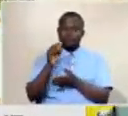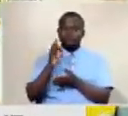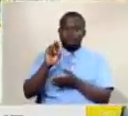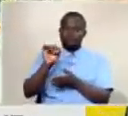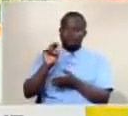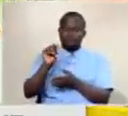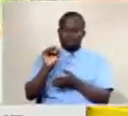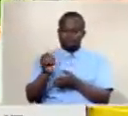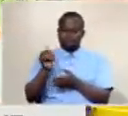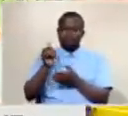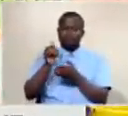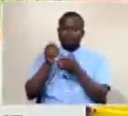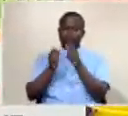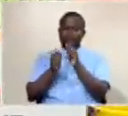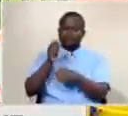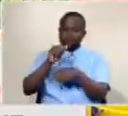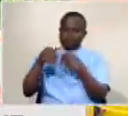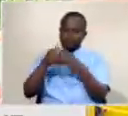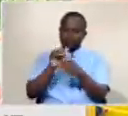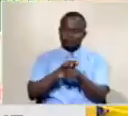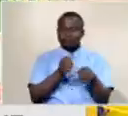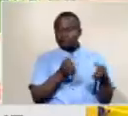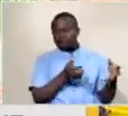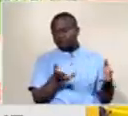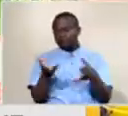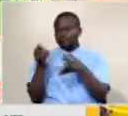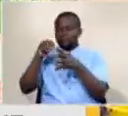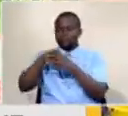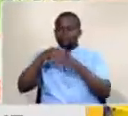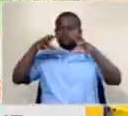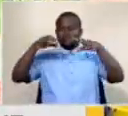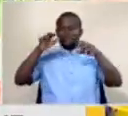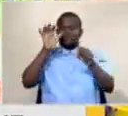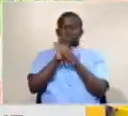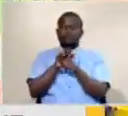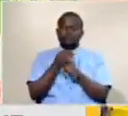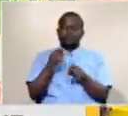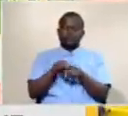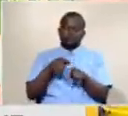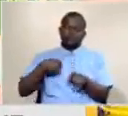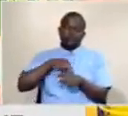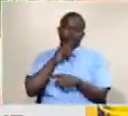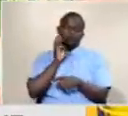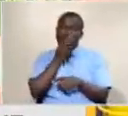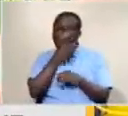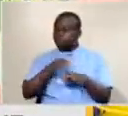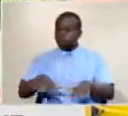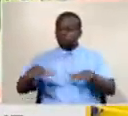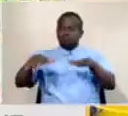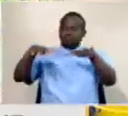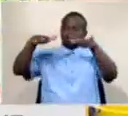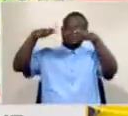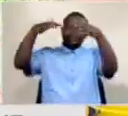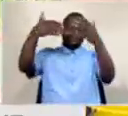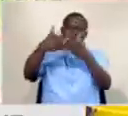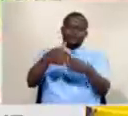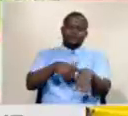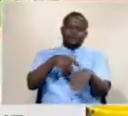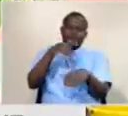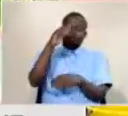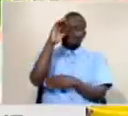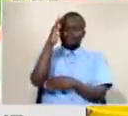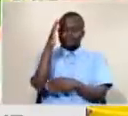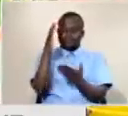amafarini amata byose byinshi byagiye bimeneka haje imvura idasanzwe natwe twari twarengewe ku buryo yaguye ikageza nko hafi mu